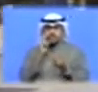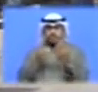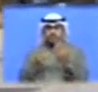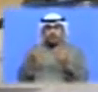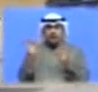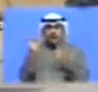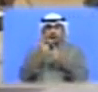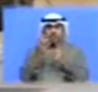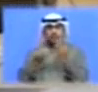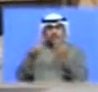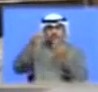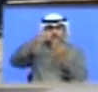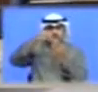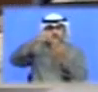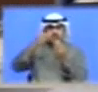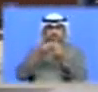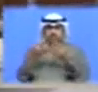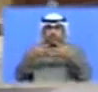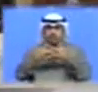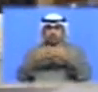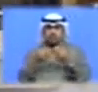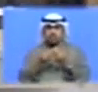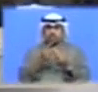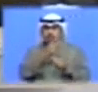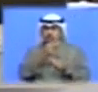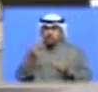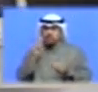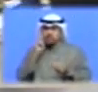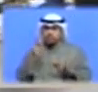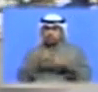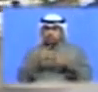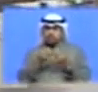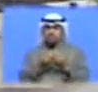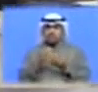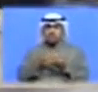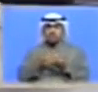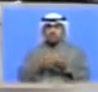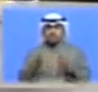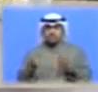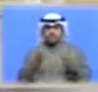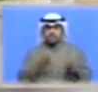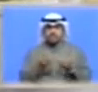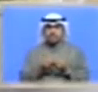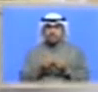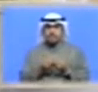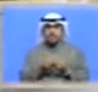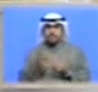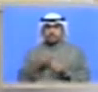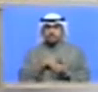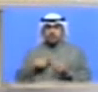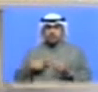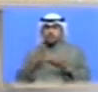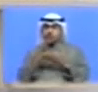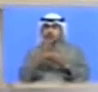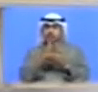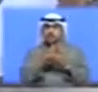تستهدف تعزيز التعاون في مختلف الميادين والقضايا موضع الاهتمام المشترك. كما أطلع النائب الأول لرئيس مجلس الوزراء